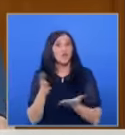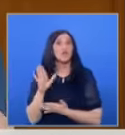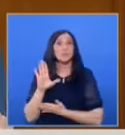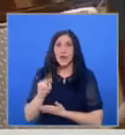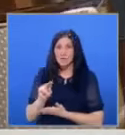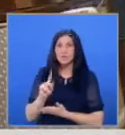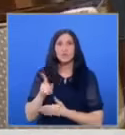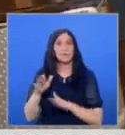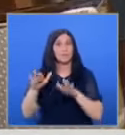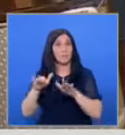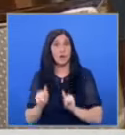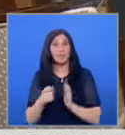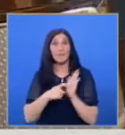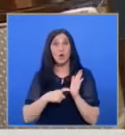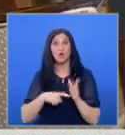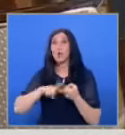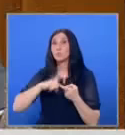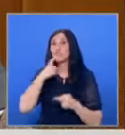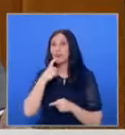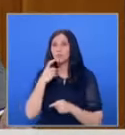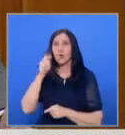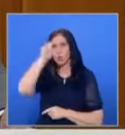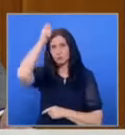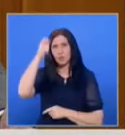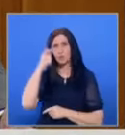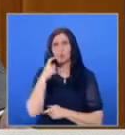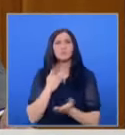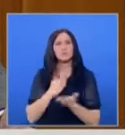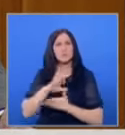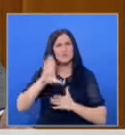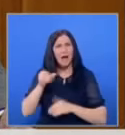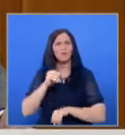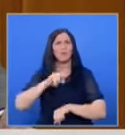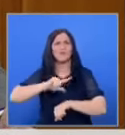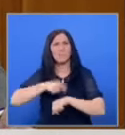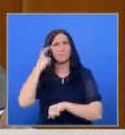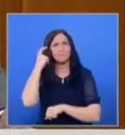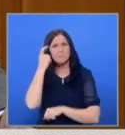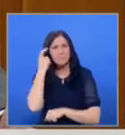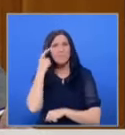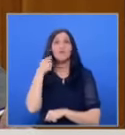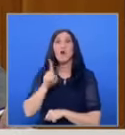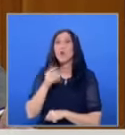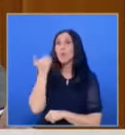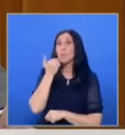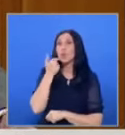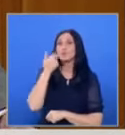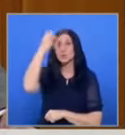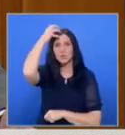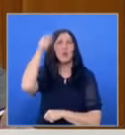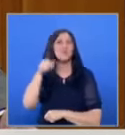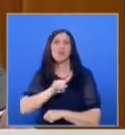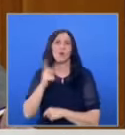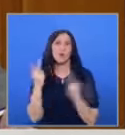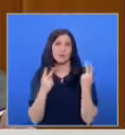бъдат приети законите на Крум Зарков. Господин Борисов през цялото време мисли за това, което е полезно за държавата. Това не го